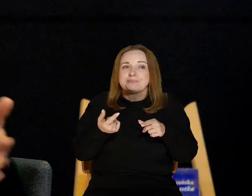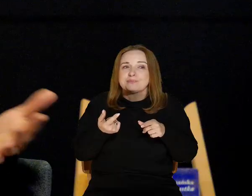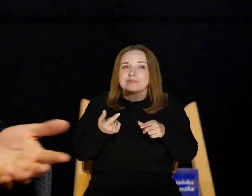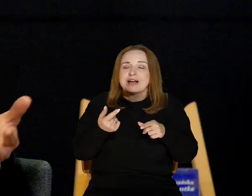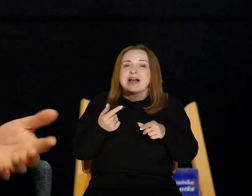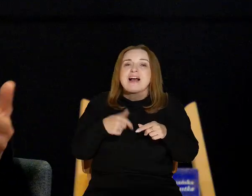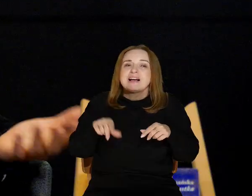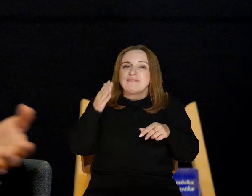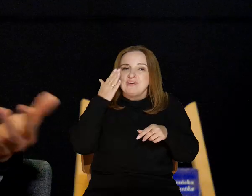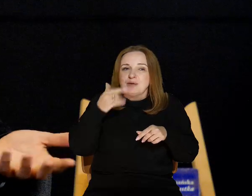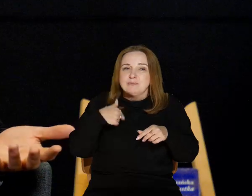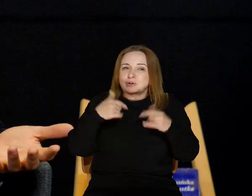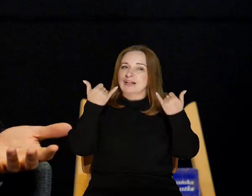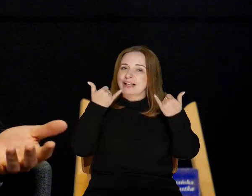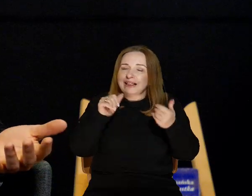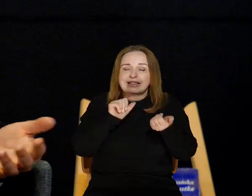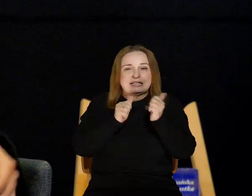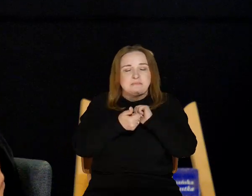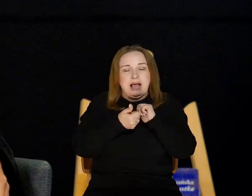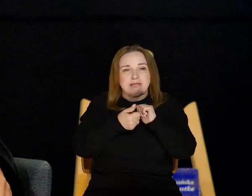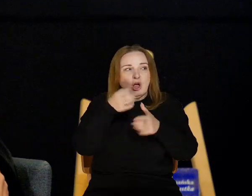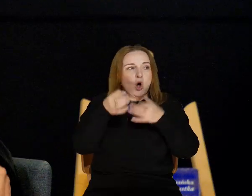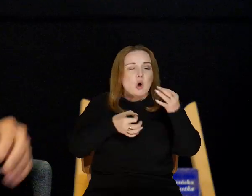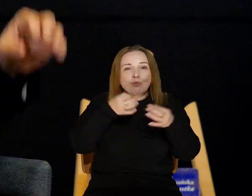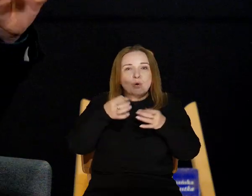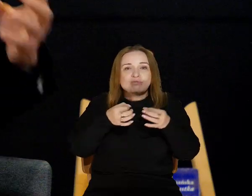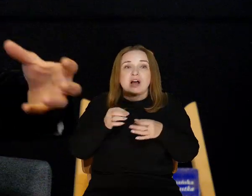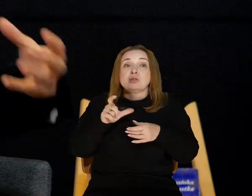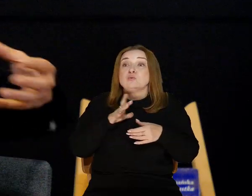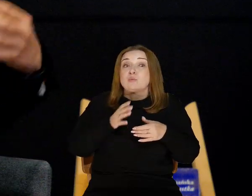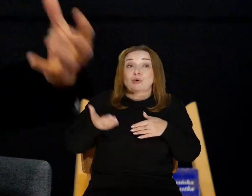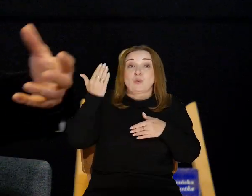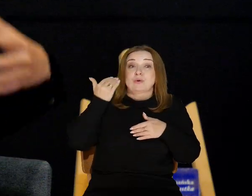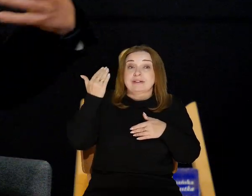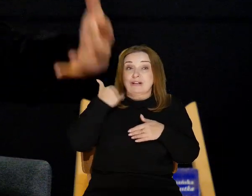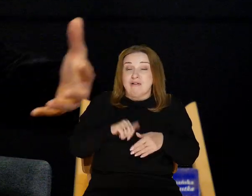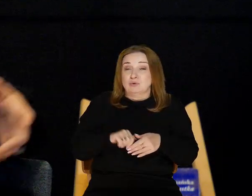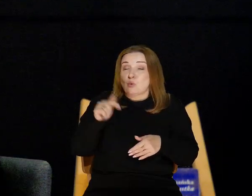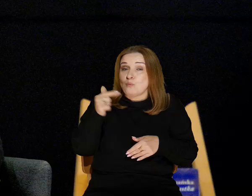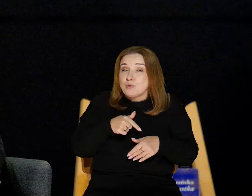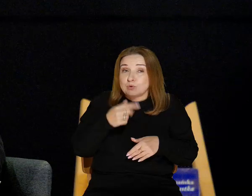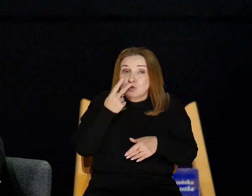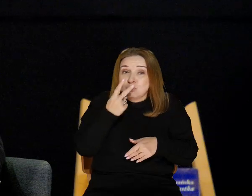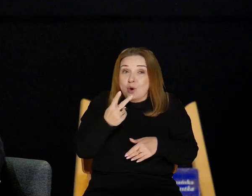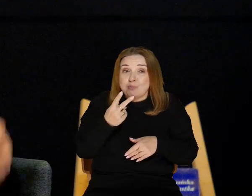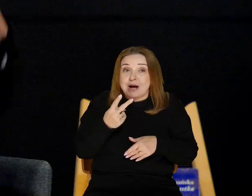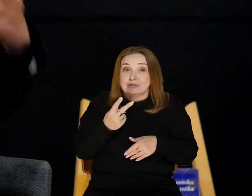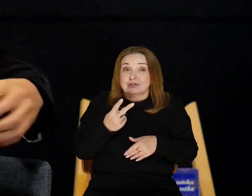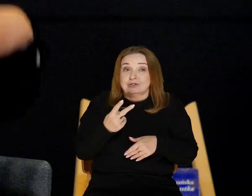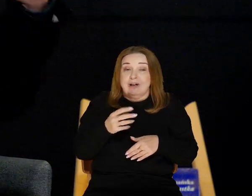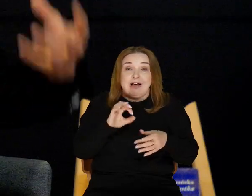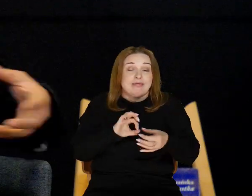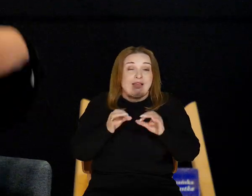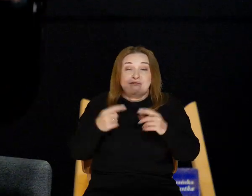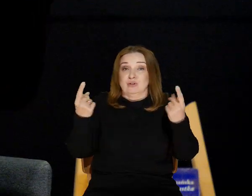Bo to jest z jednej strony zmiana naszej opowieści o przeszłości, tak, żeby troszeczkę sobie właśnie dostrzec tą sprawczość nawet w tych sytuacjach beznadziejnych, żeby nie opowiadać